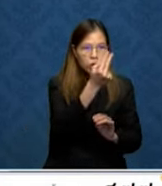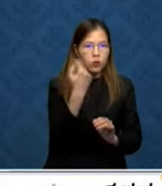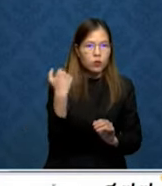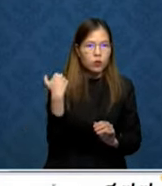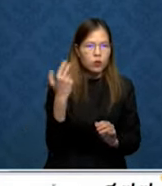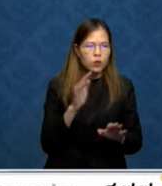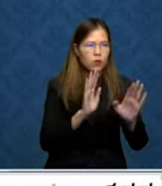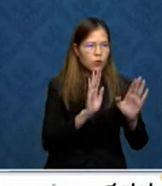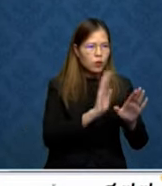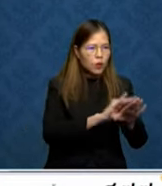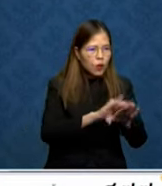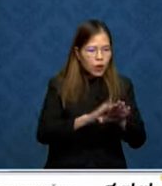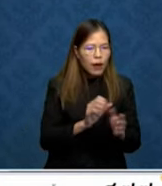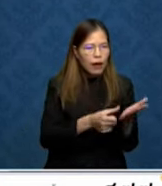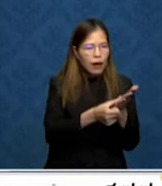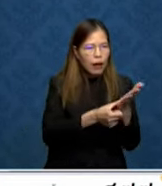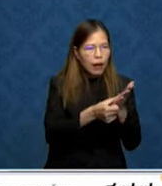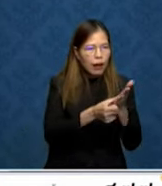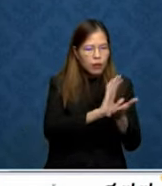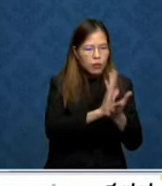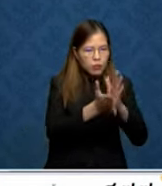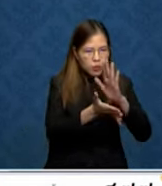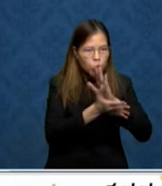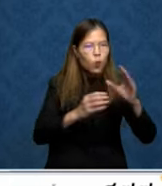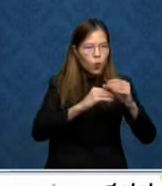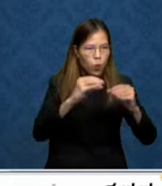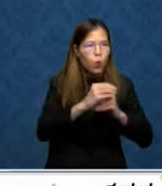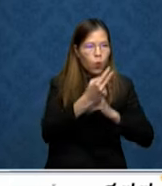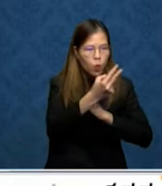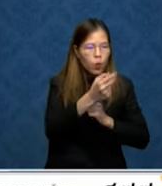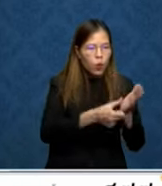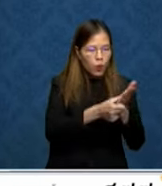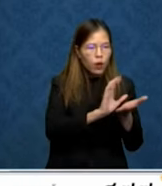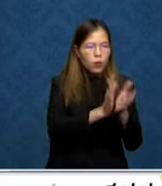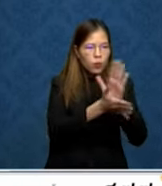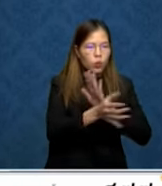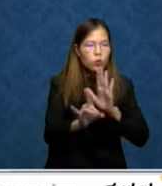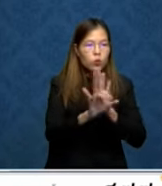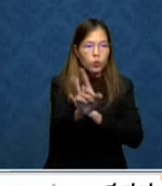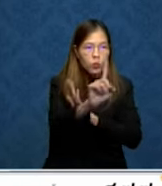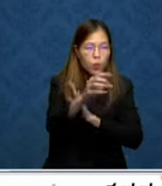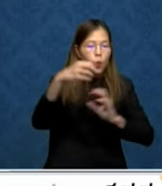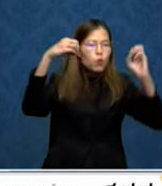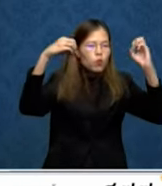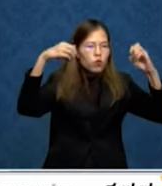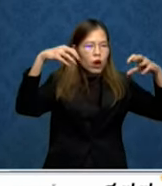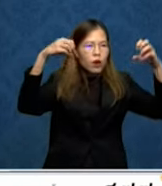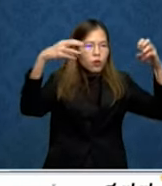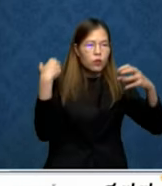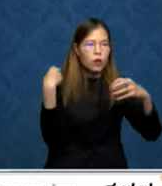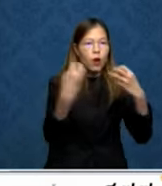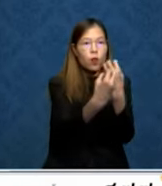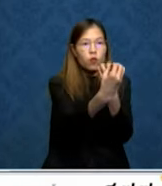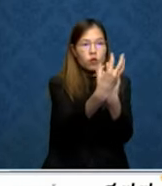ยเร่งดำเนินการแก้ไขปรับปรุงโครงการนี้ด้วยครับเรื่องสุดท้ายครับเรื่องขอไฟสัญญาณจราจรช่วงแยกต